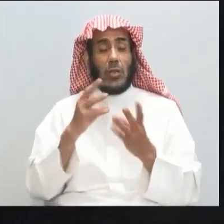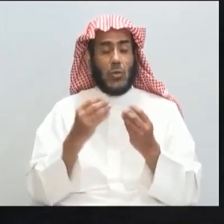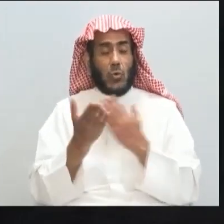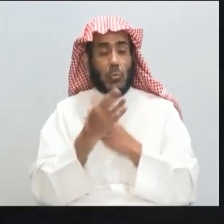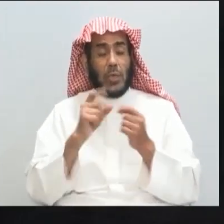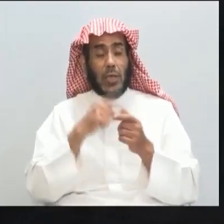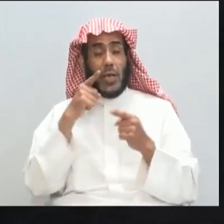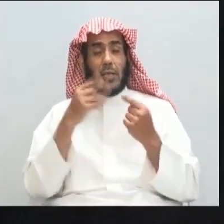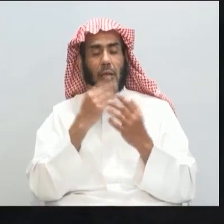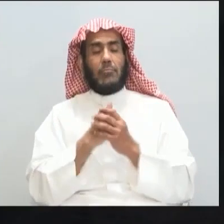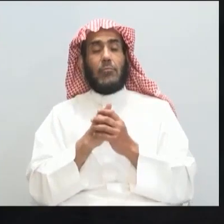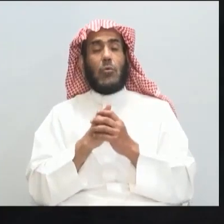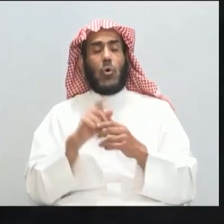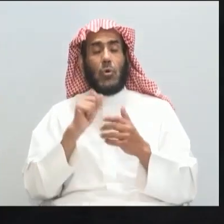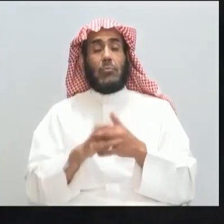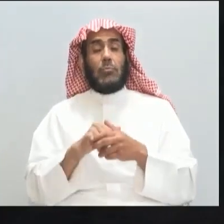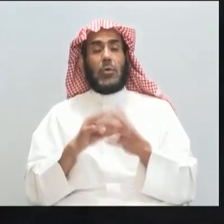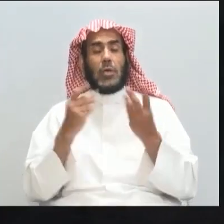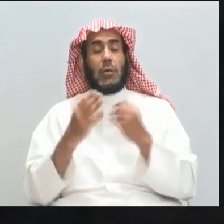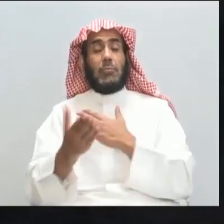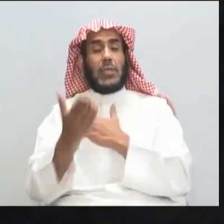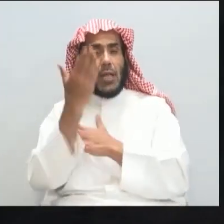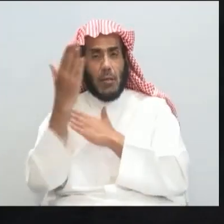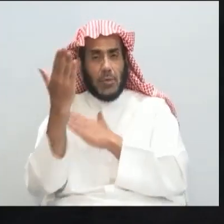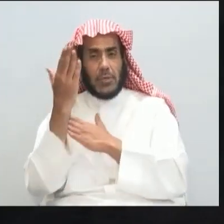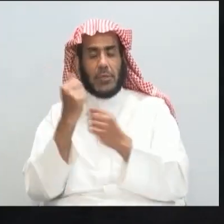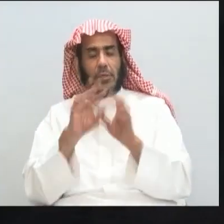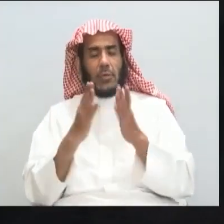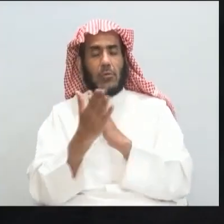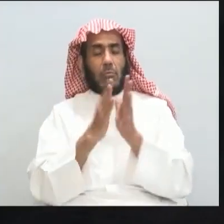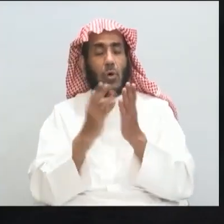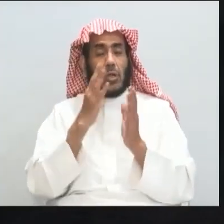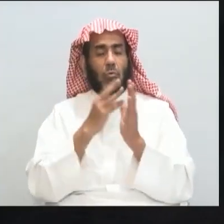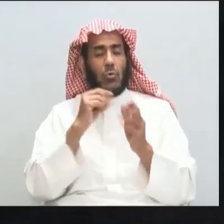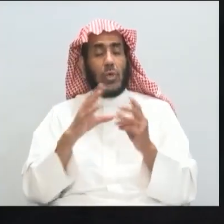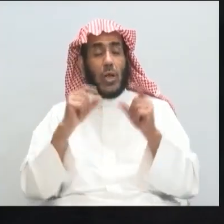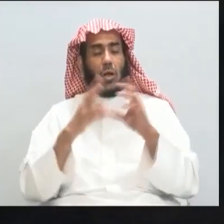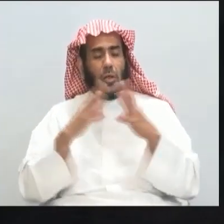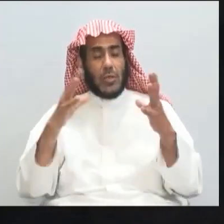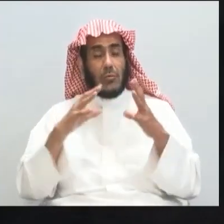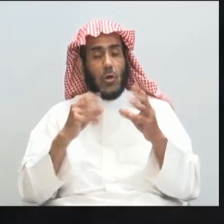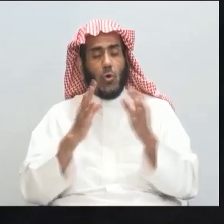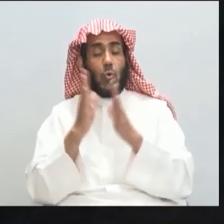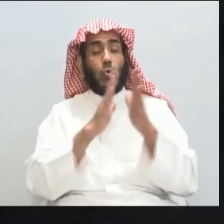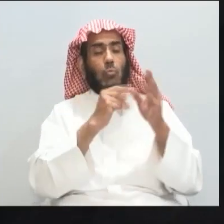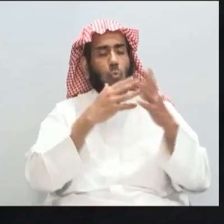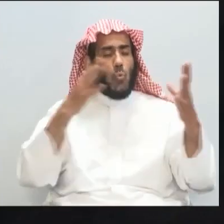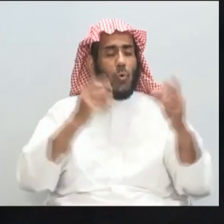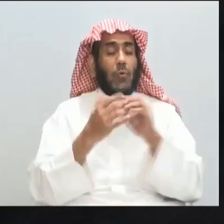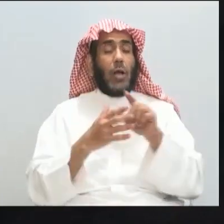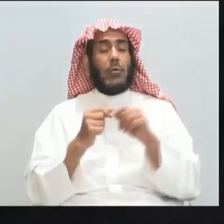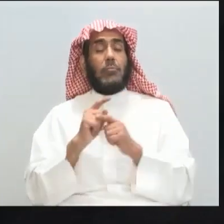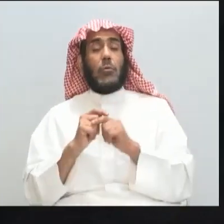الكتب التي قراتها واقول مثلا كم كتاب قراته دليل على كثره ايش الكتب هنا في الخبر